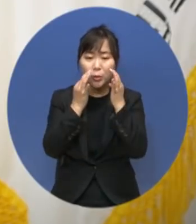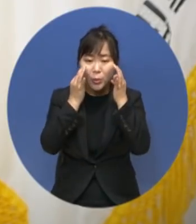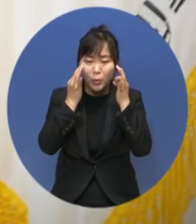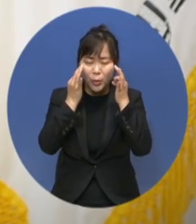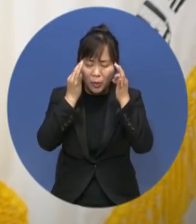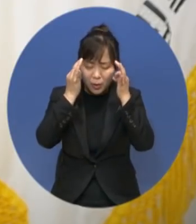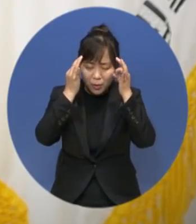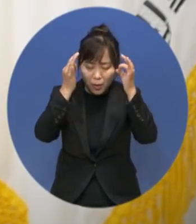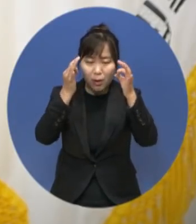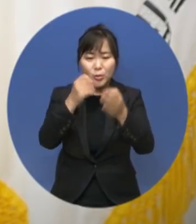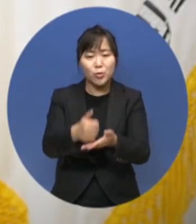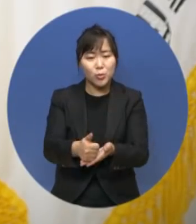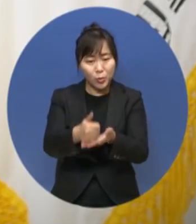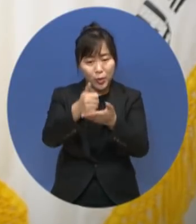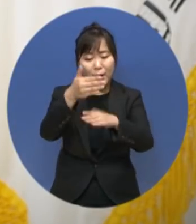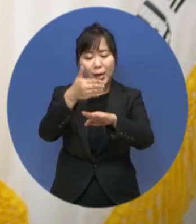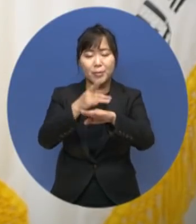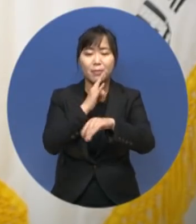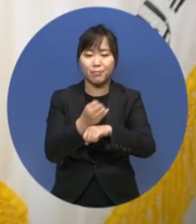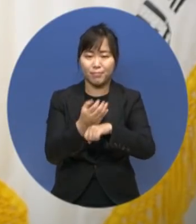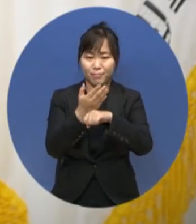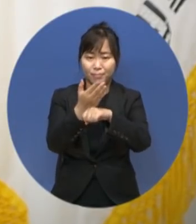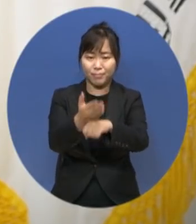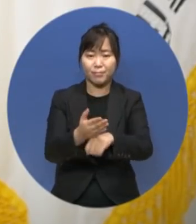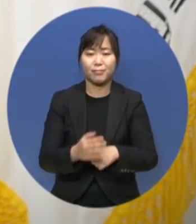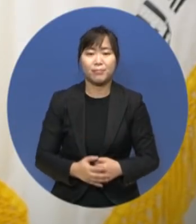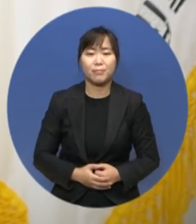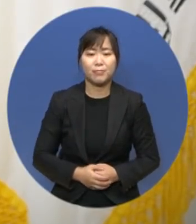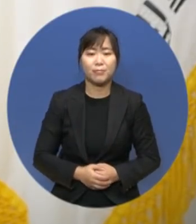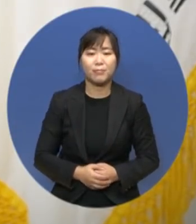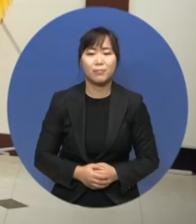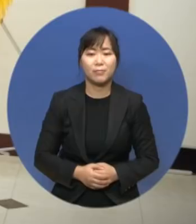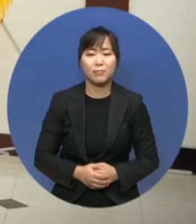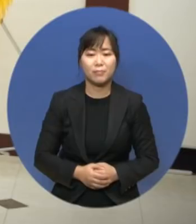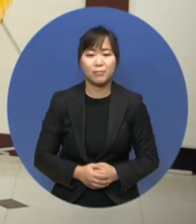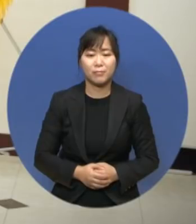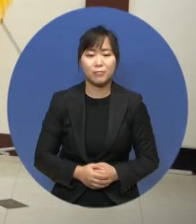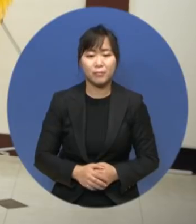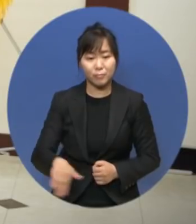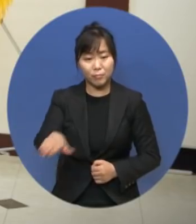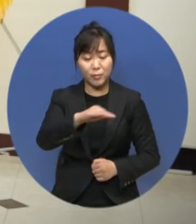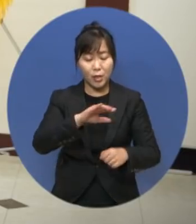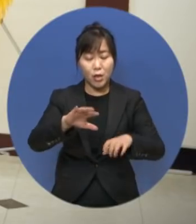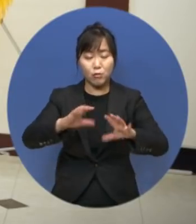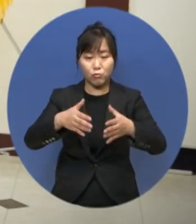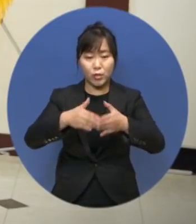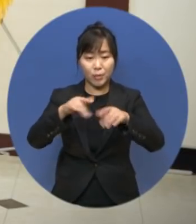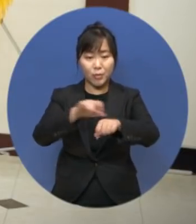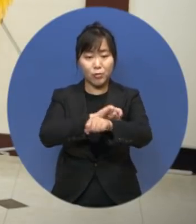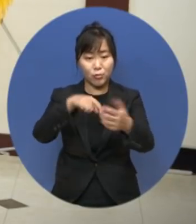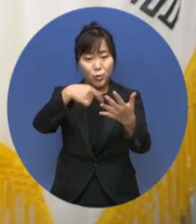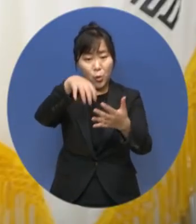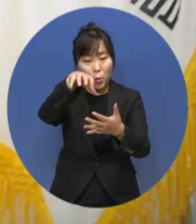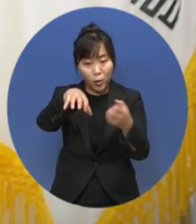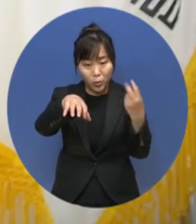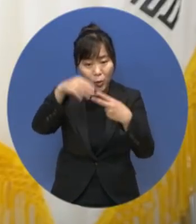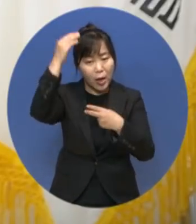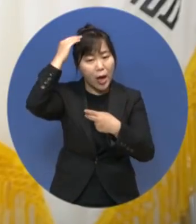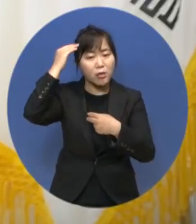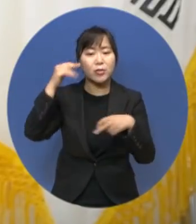노력에 존경과 감사를 전하고 싶습니다. 우리 국립특수교육원과